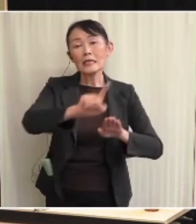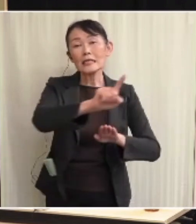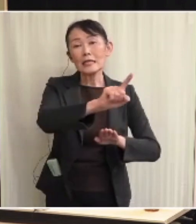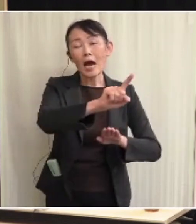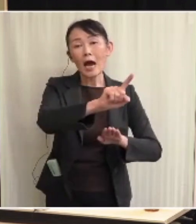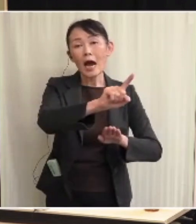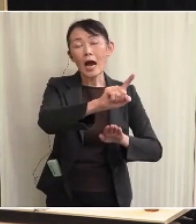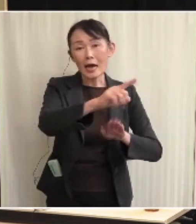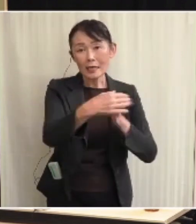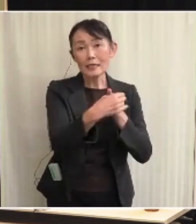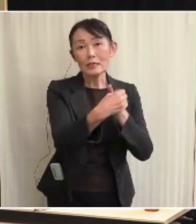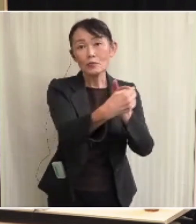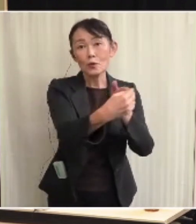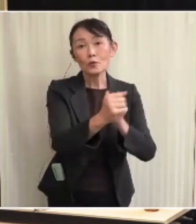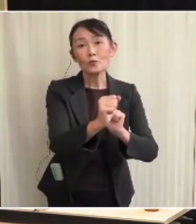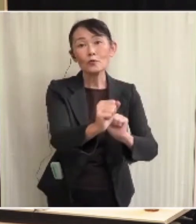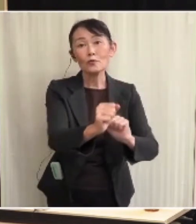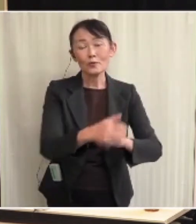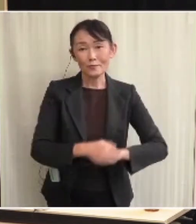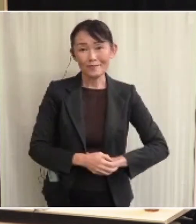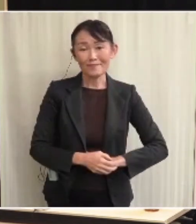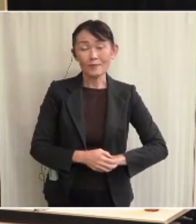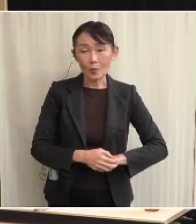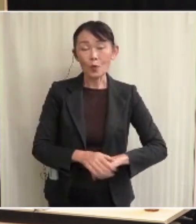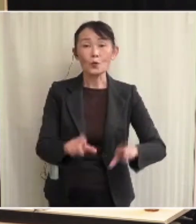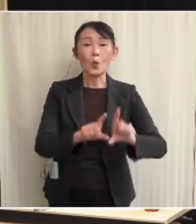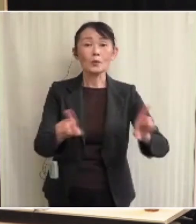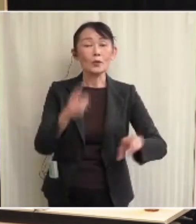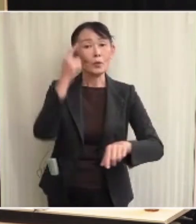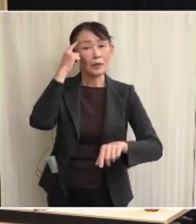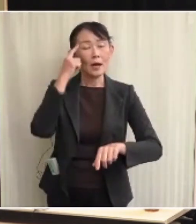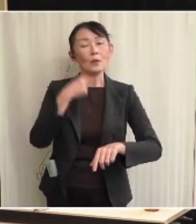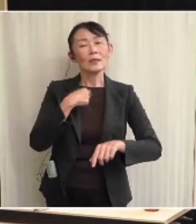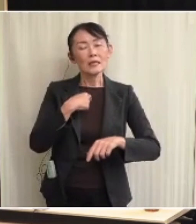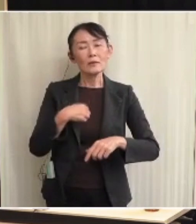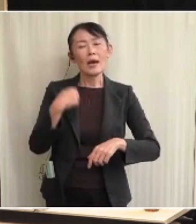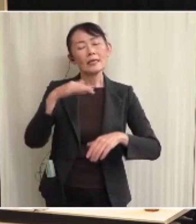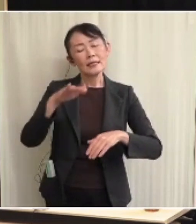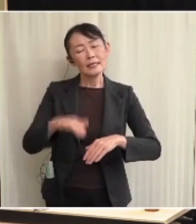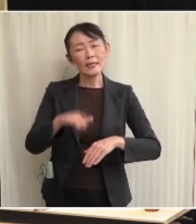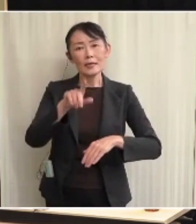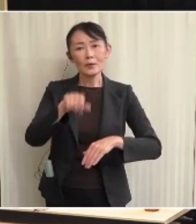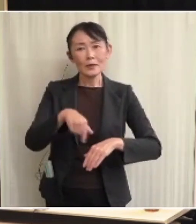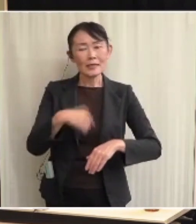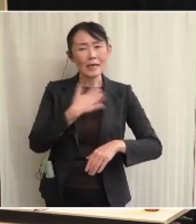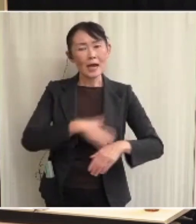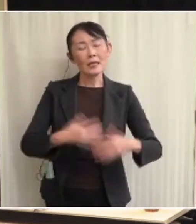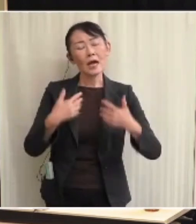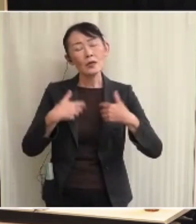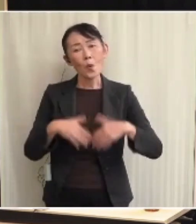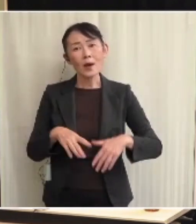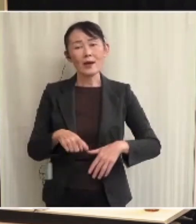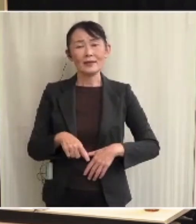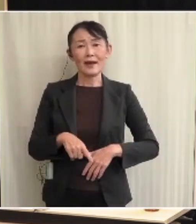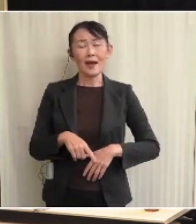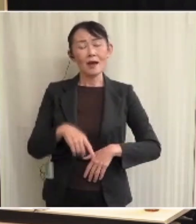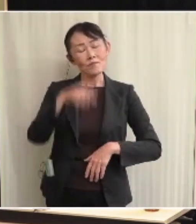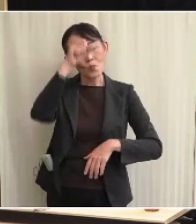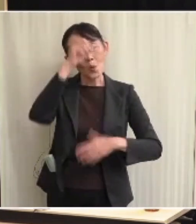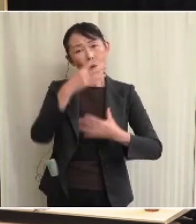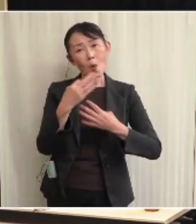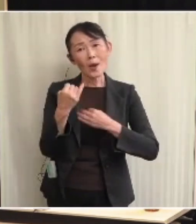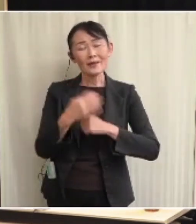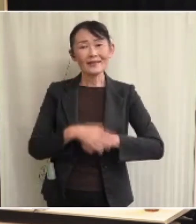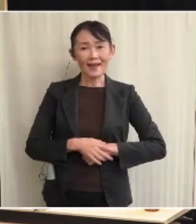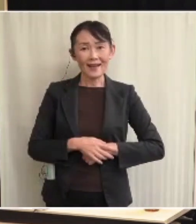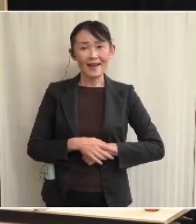っと思ってたんですね。私は比較的体弱い方だと思うんですけど、なおさらそれを強く思ってた。で、まあ当時